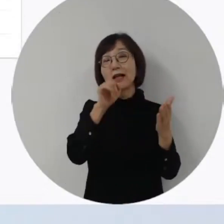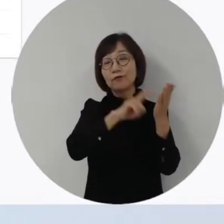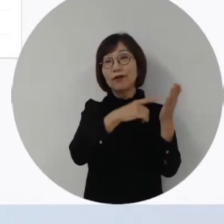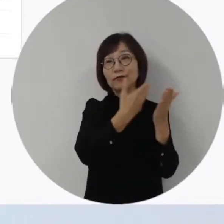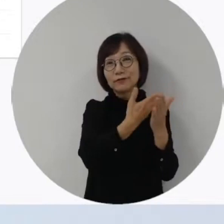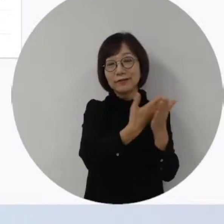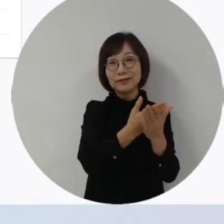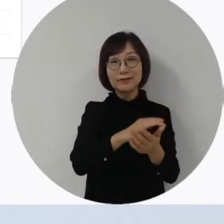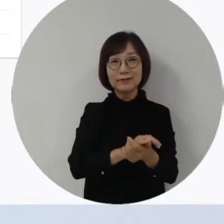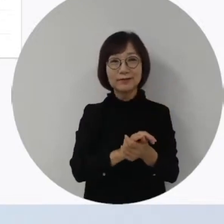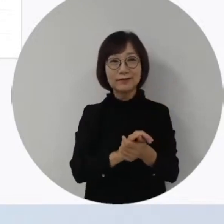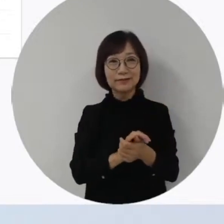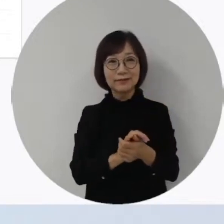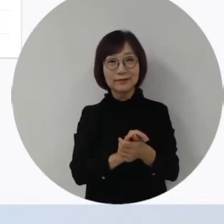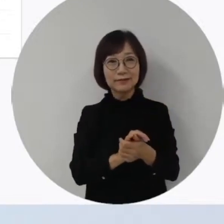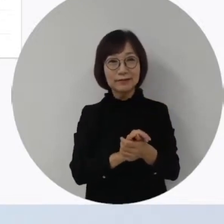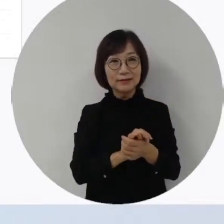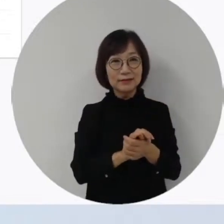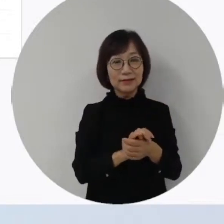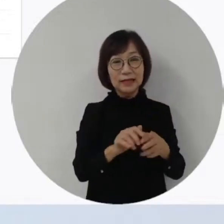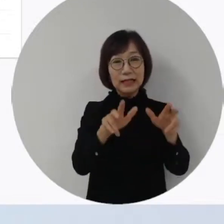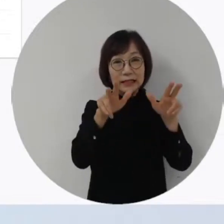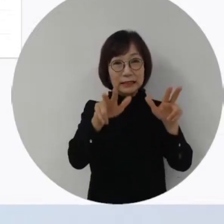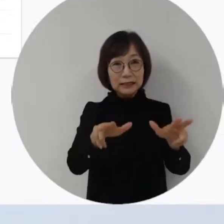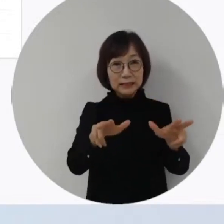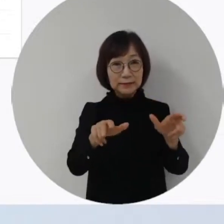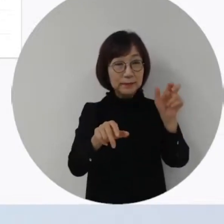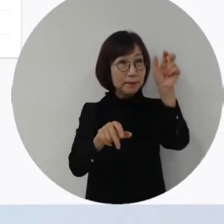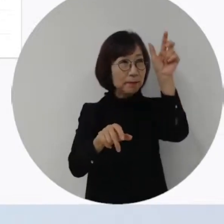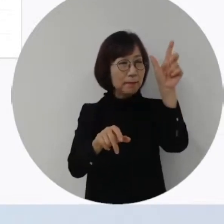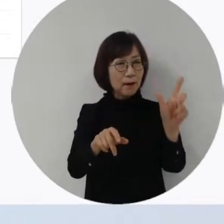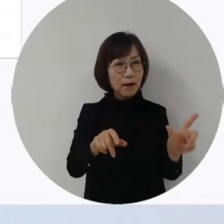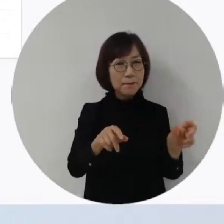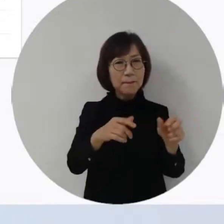맨 밑에 있는 메뉴예요. 현재 페이지 사용.